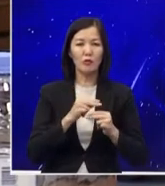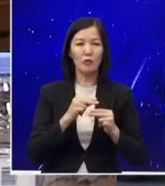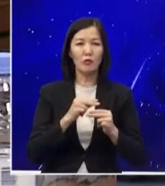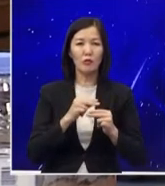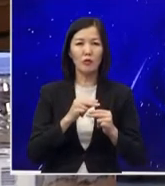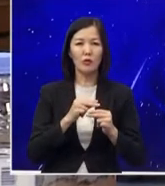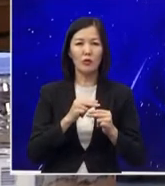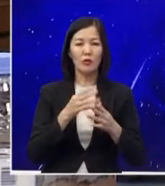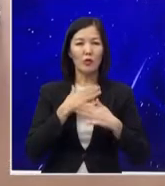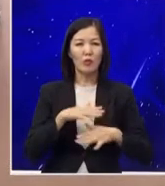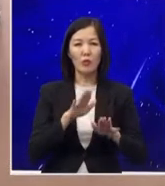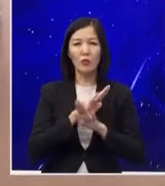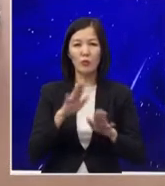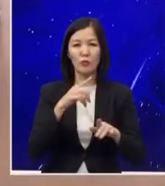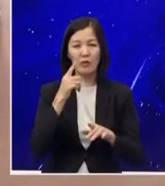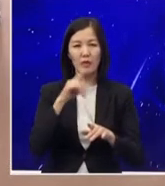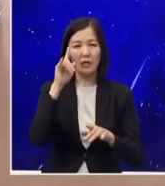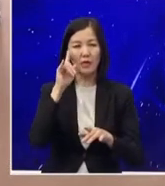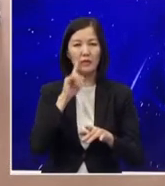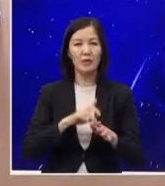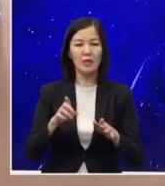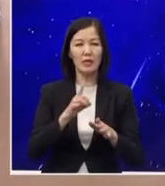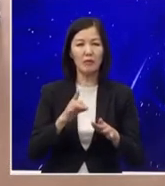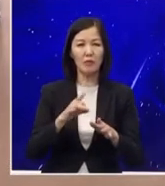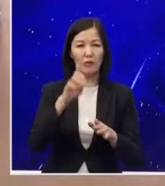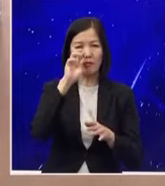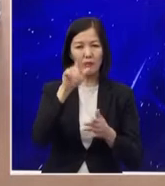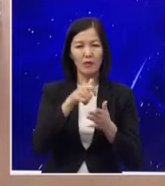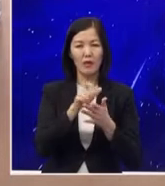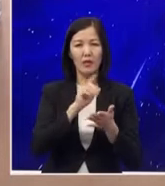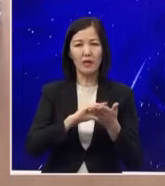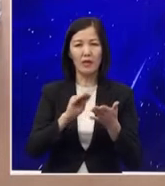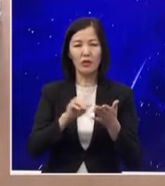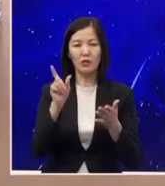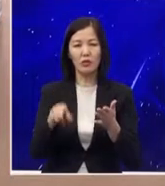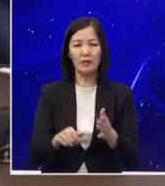өзде көңіл көншітпейді, дейді Қазақстан Республикасының мемлекеттік хатшысы.